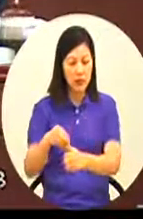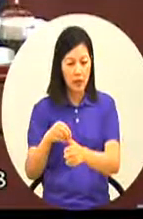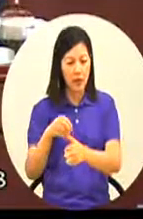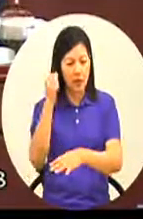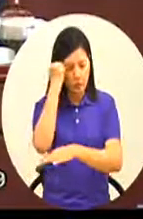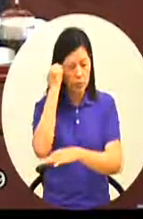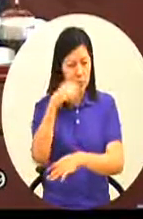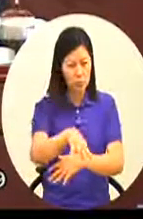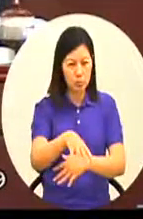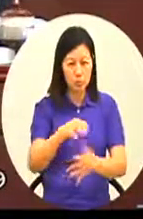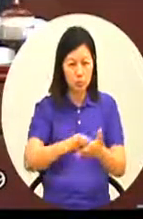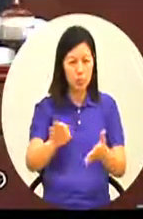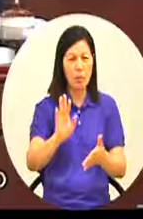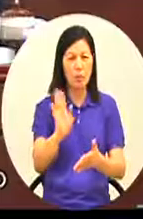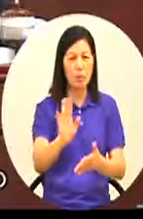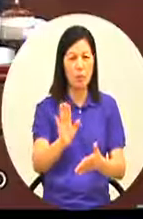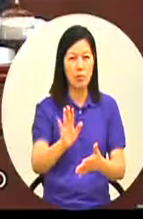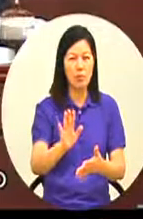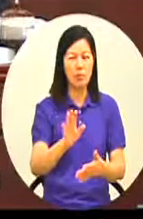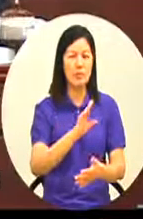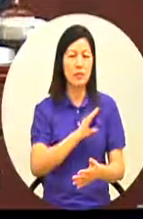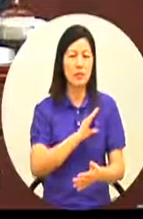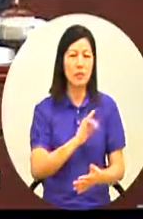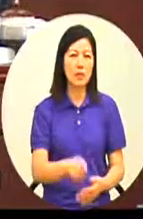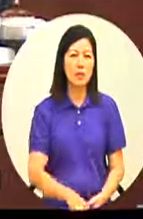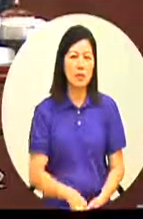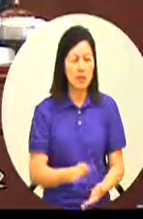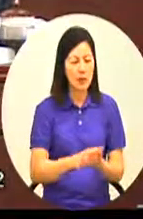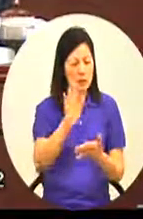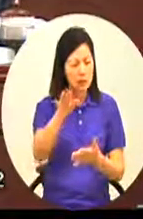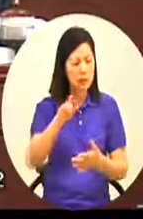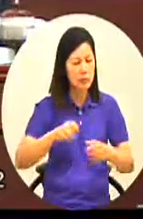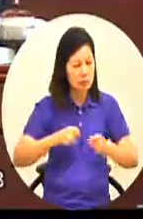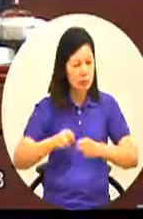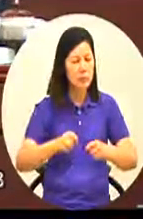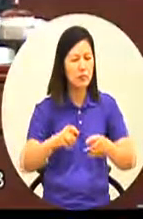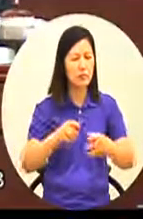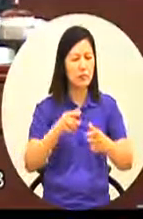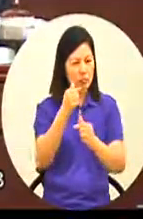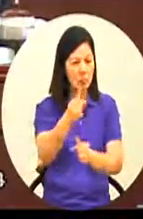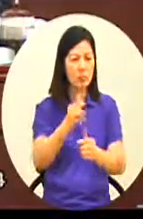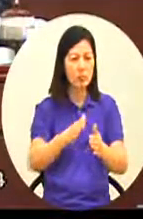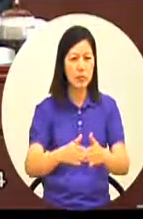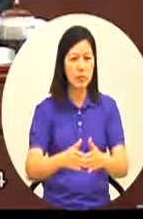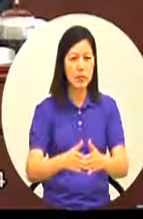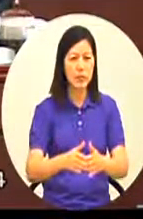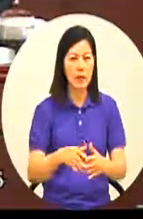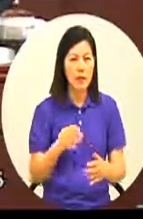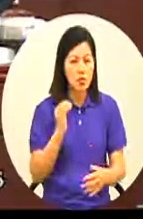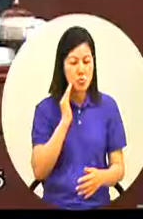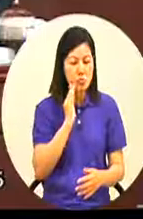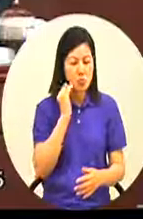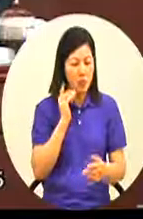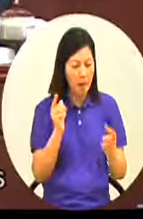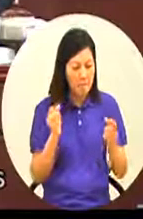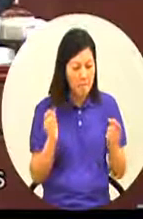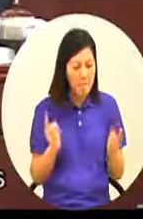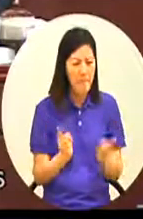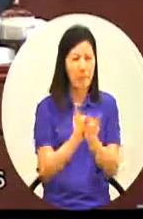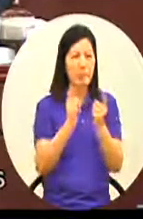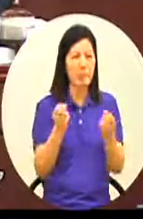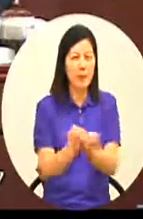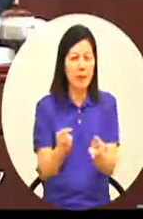是这些都是对未雨绸缪的部分，所以如果真的有这么大型的一个灾难发